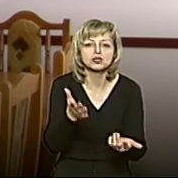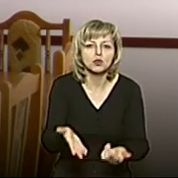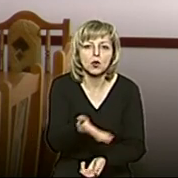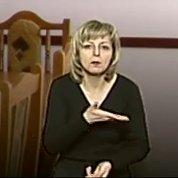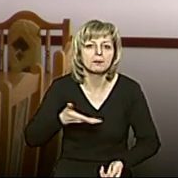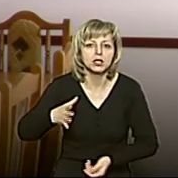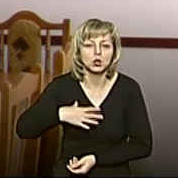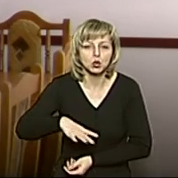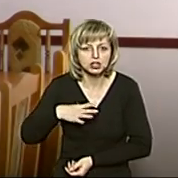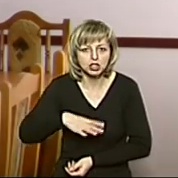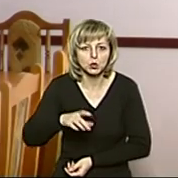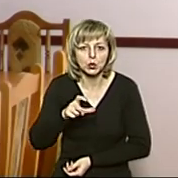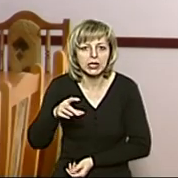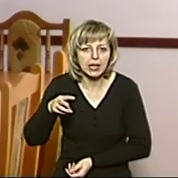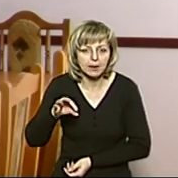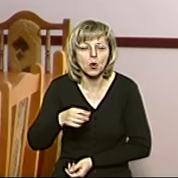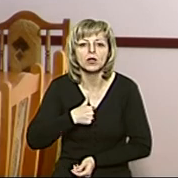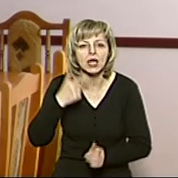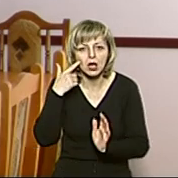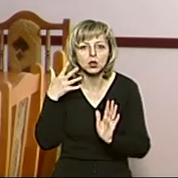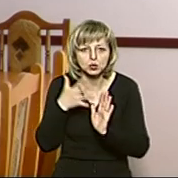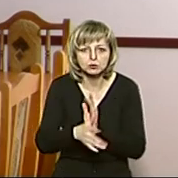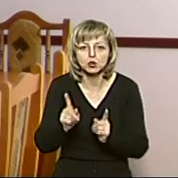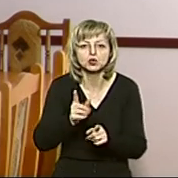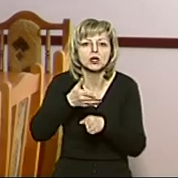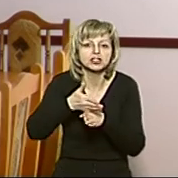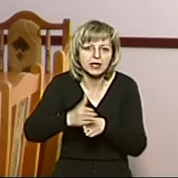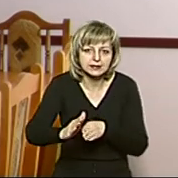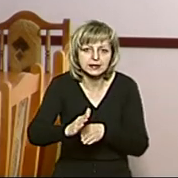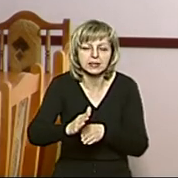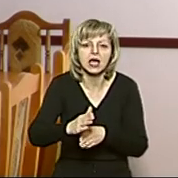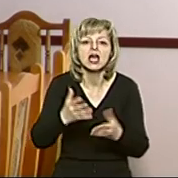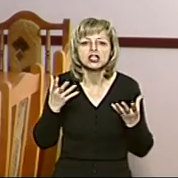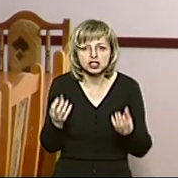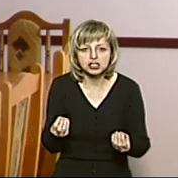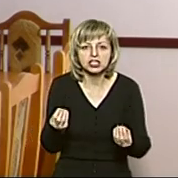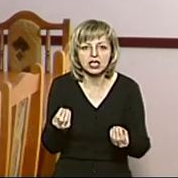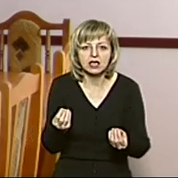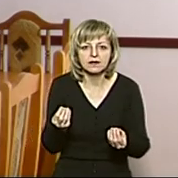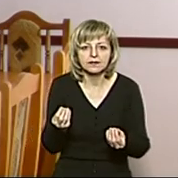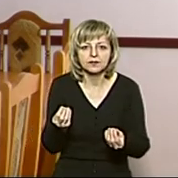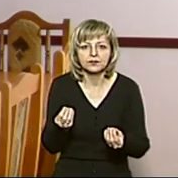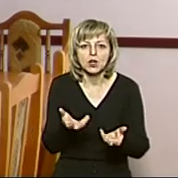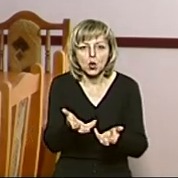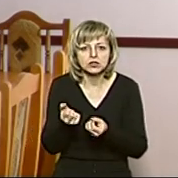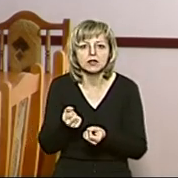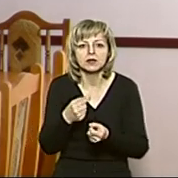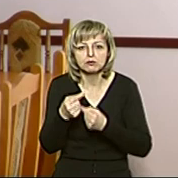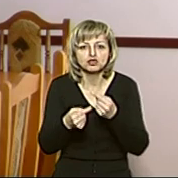очікуємо. Я розумію, що частина йде ще поштою,